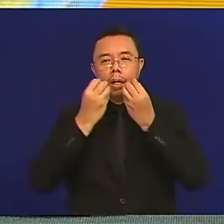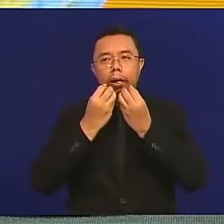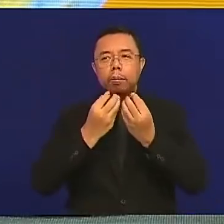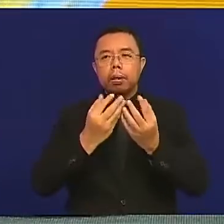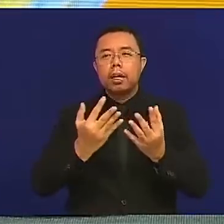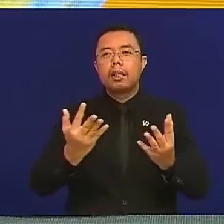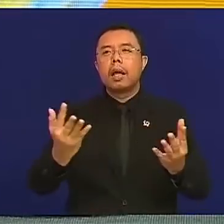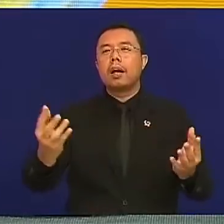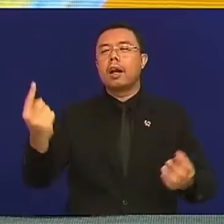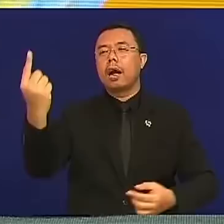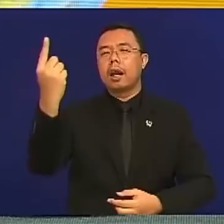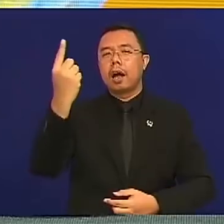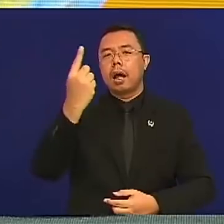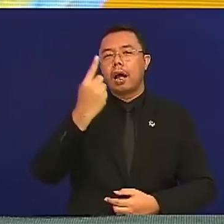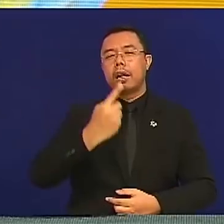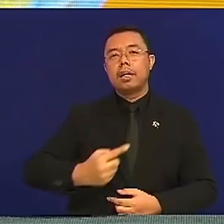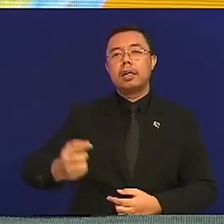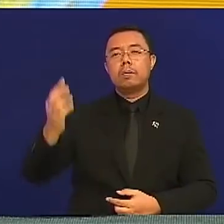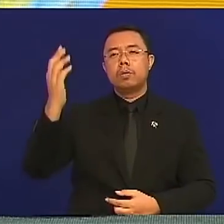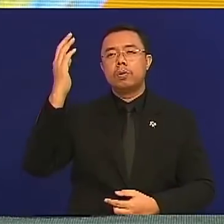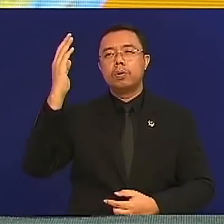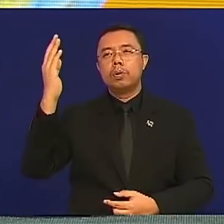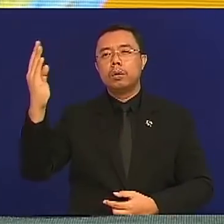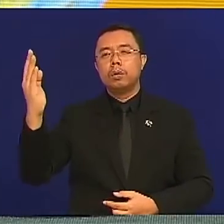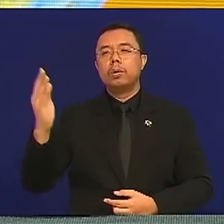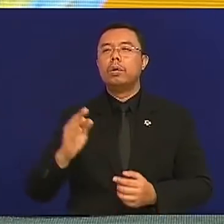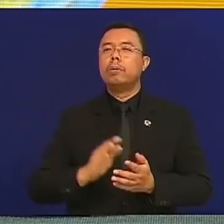kasih-Mu, menyatakan hadir-Mu